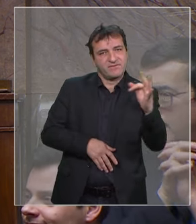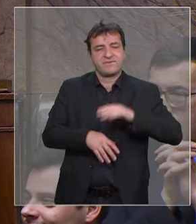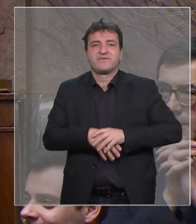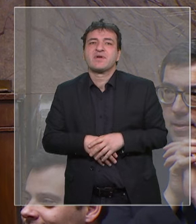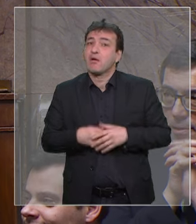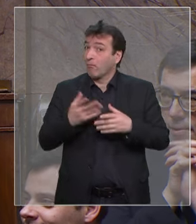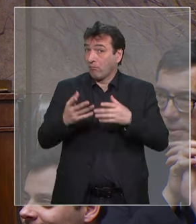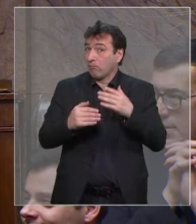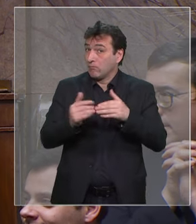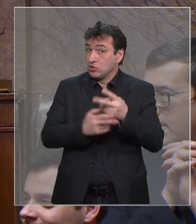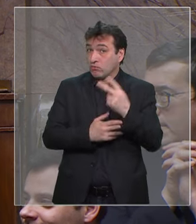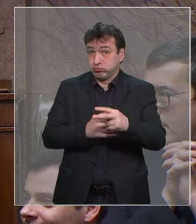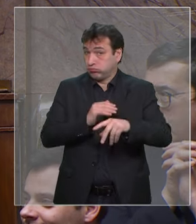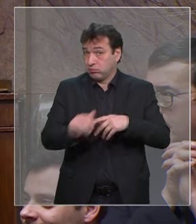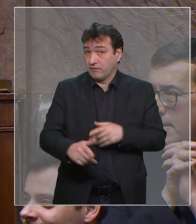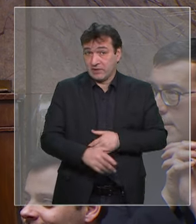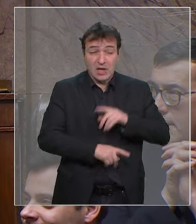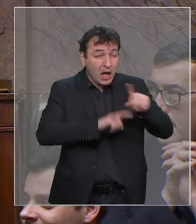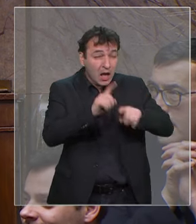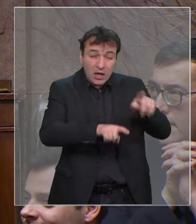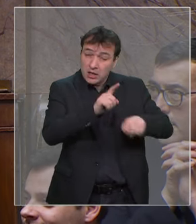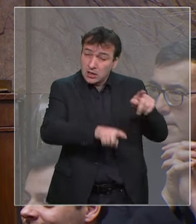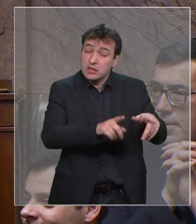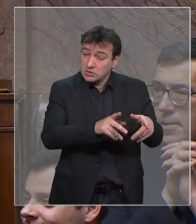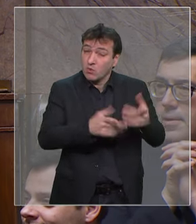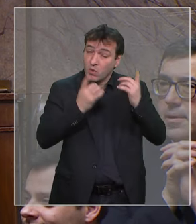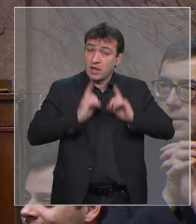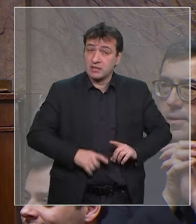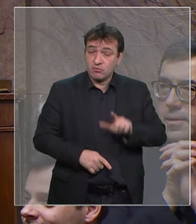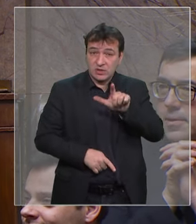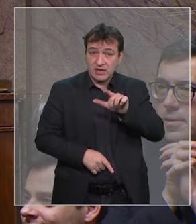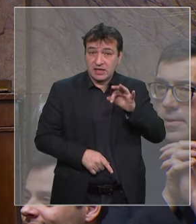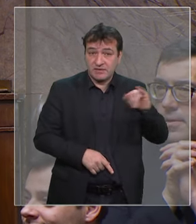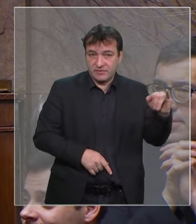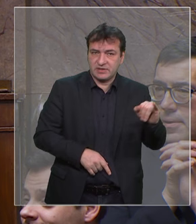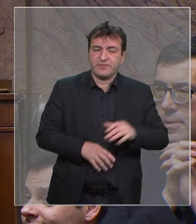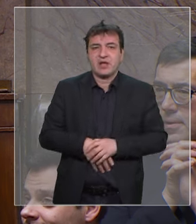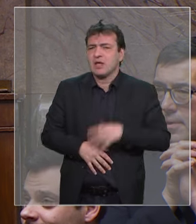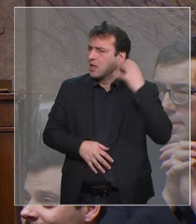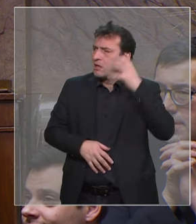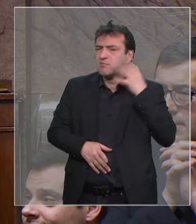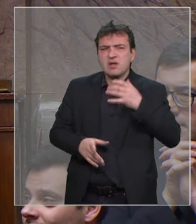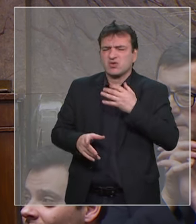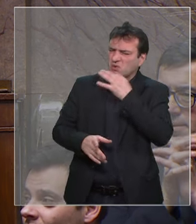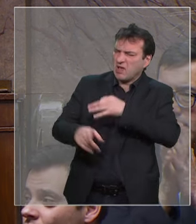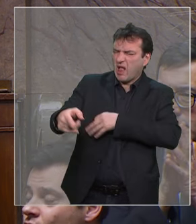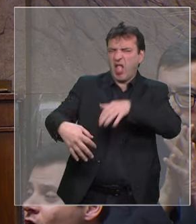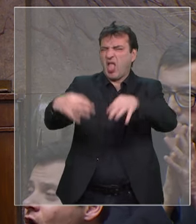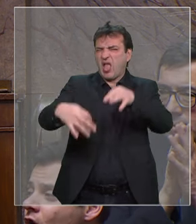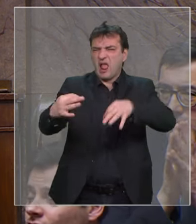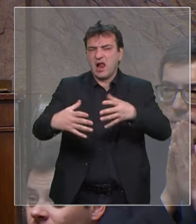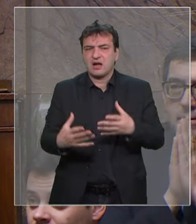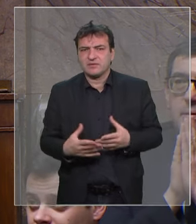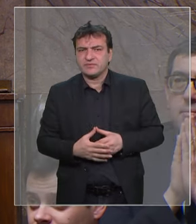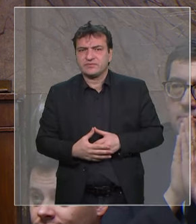réagi immédiatement sur X, ex-Twitter, en taxant Mme El-Khrieff, je cite, de manipulatrice et de fanatique qui